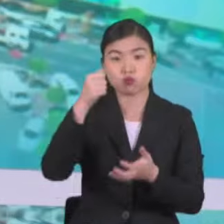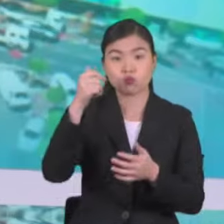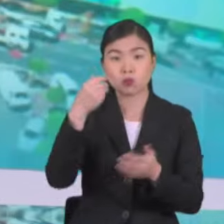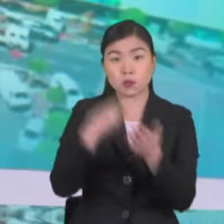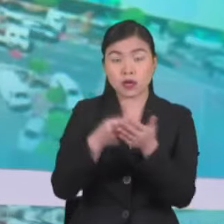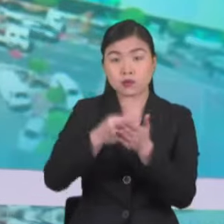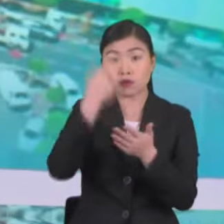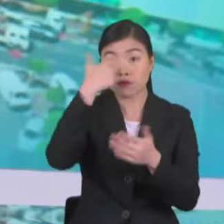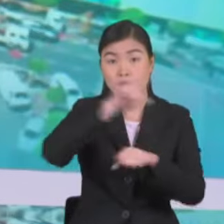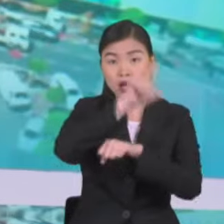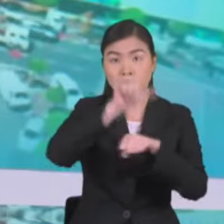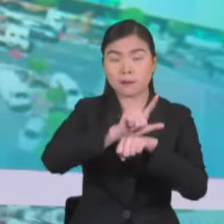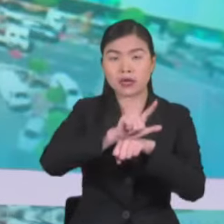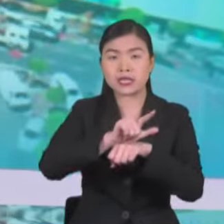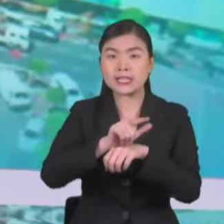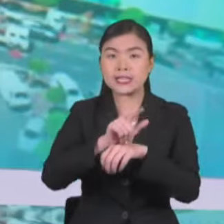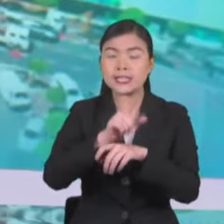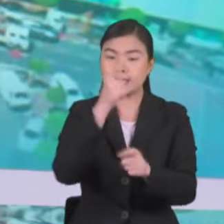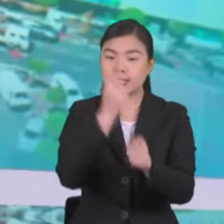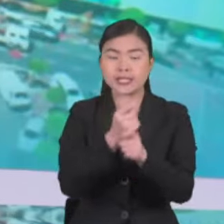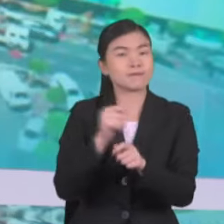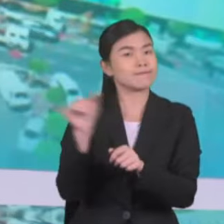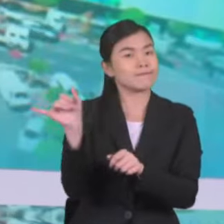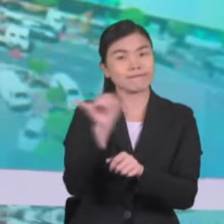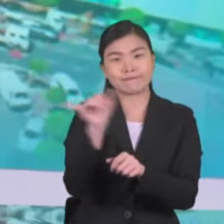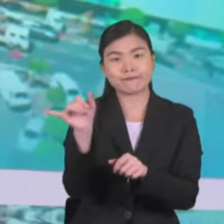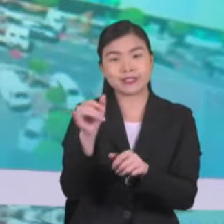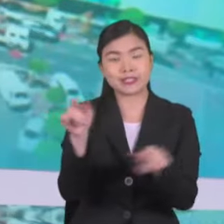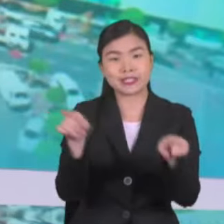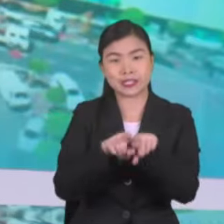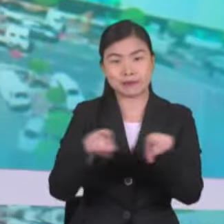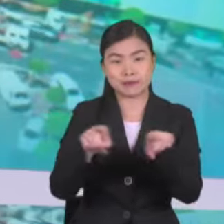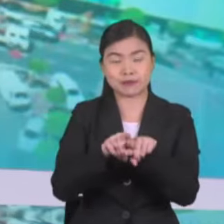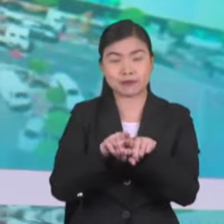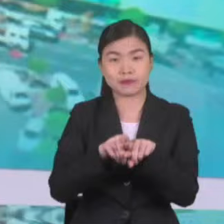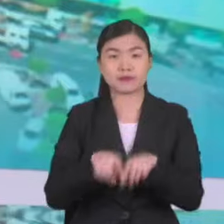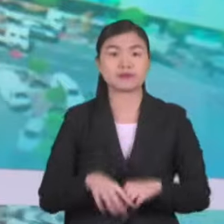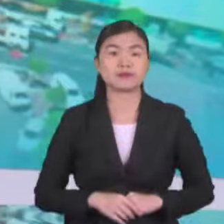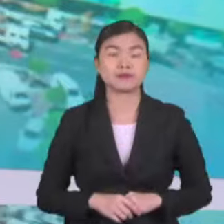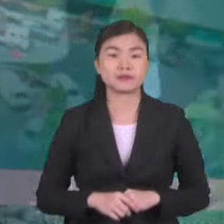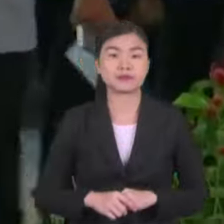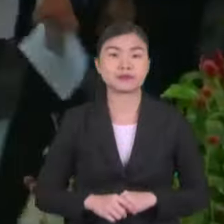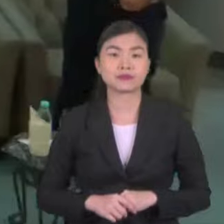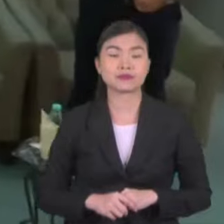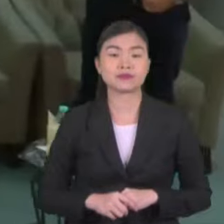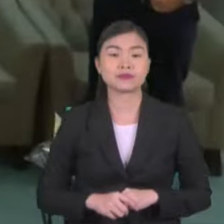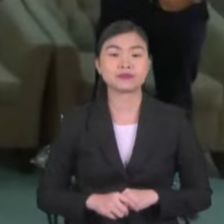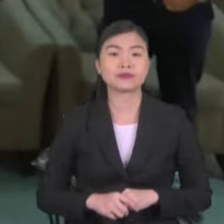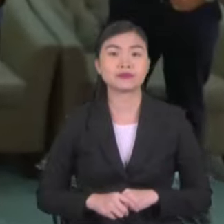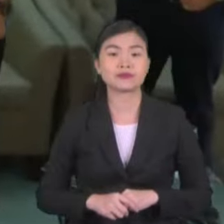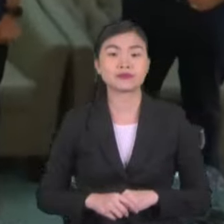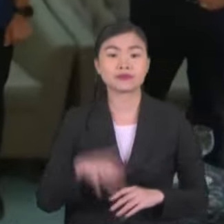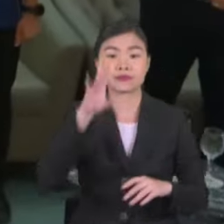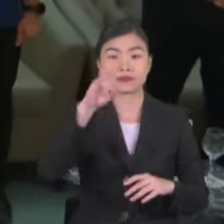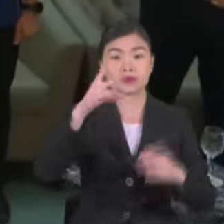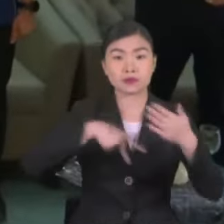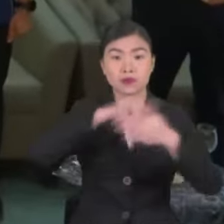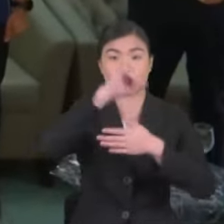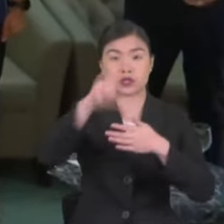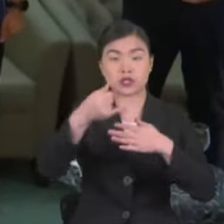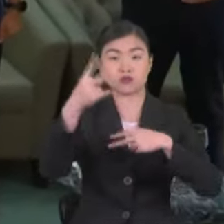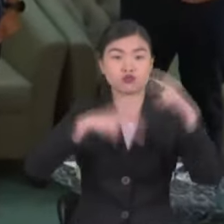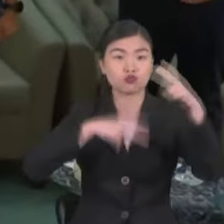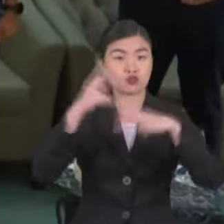kewangan untuk Labuan kekal sama seperti jumlah kewangan yang diperuntukkan tahun ini. Selain itu, 7